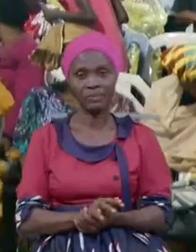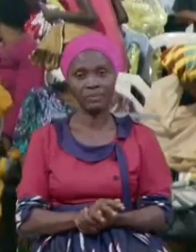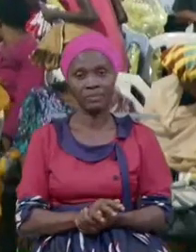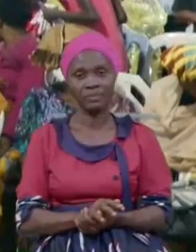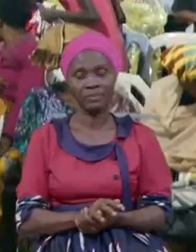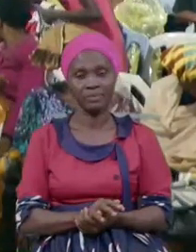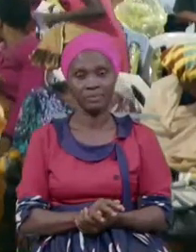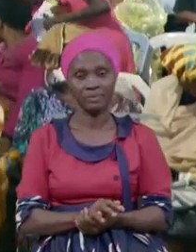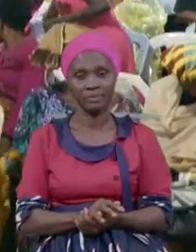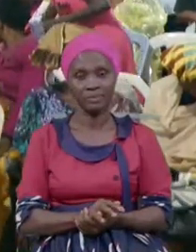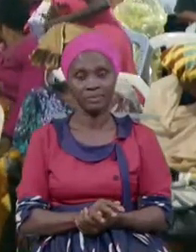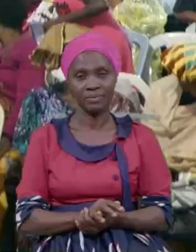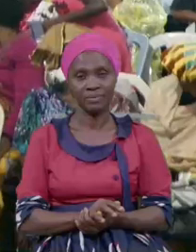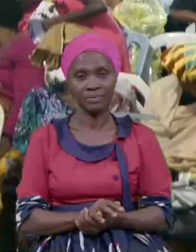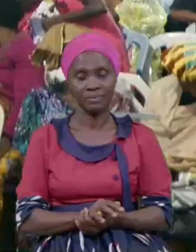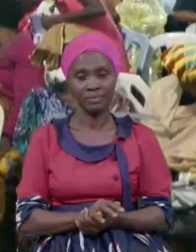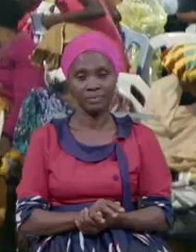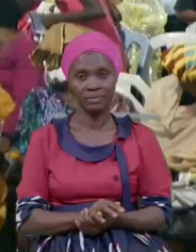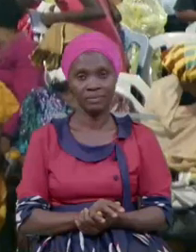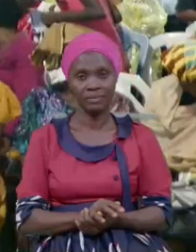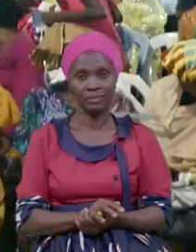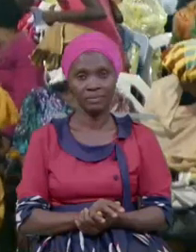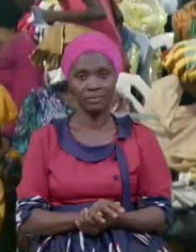92, 63, du moins.